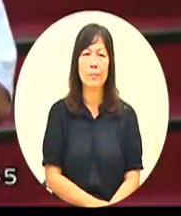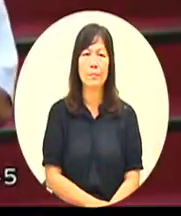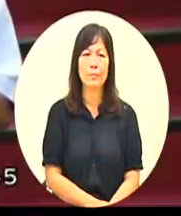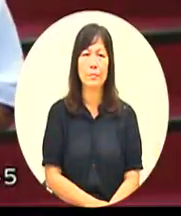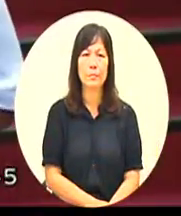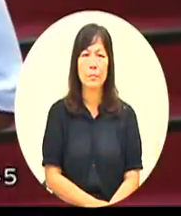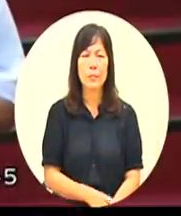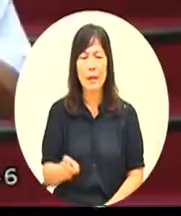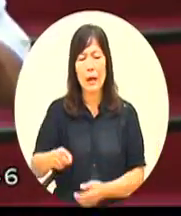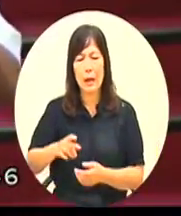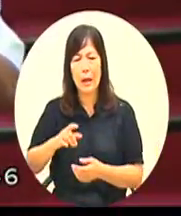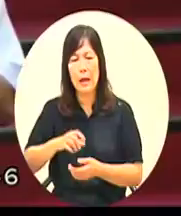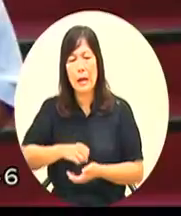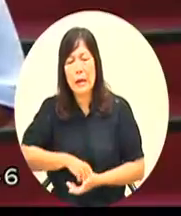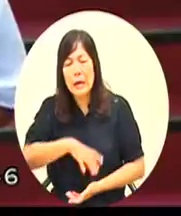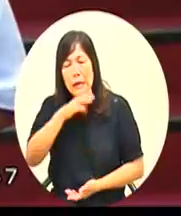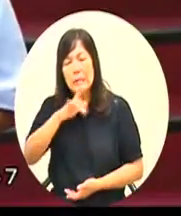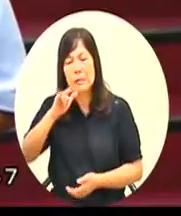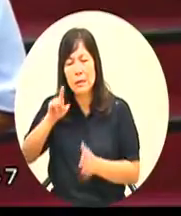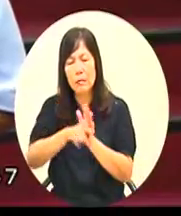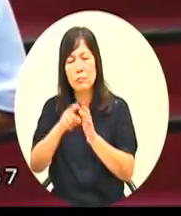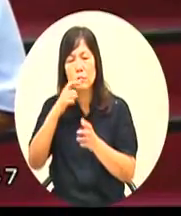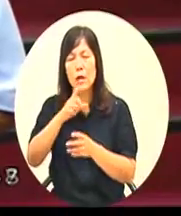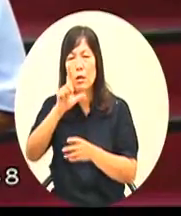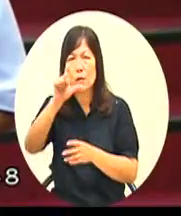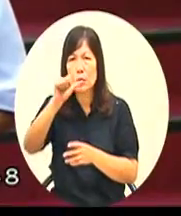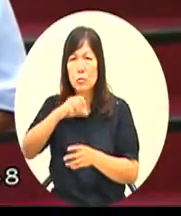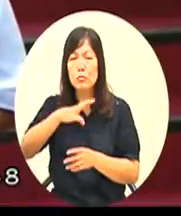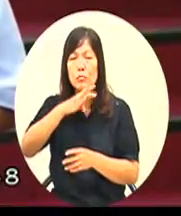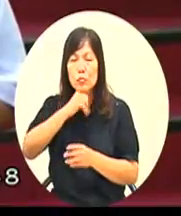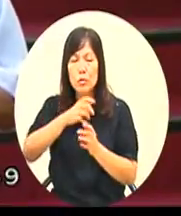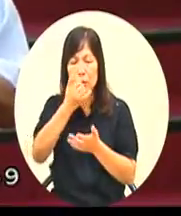那么年纪大的老师要65岁才退休。